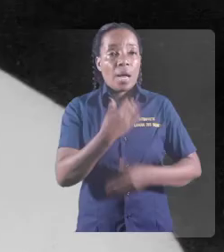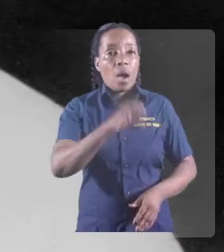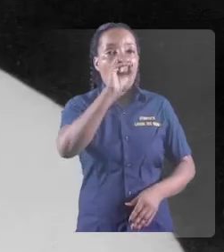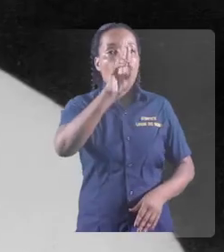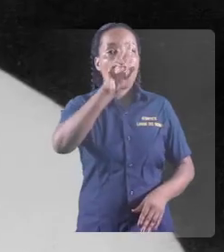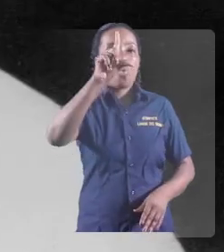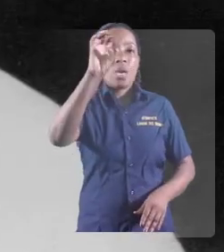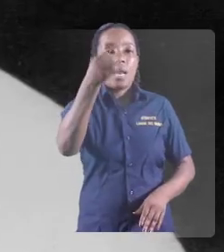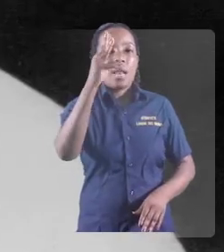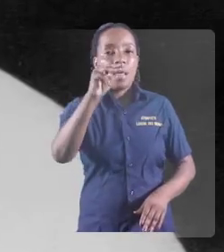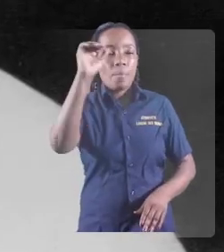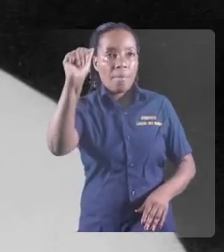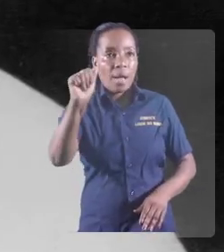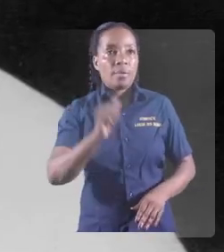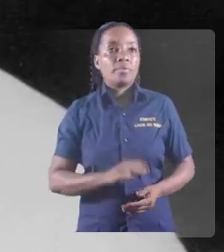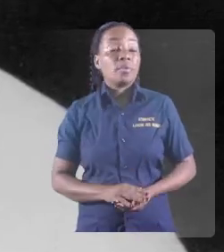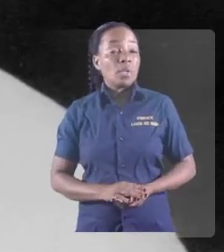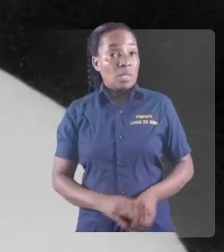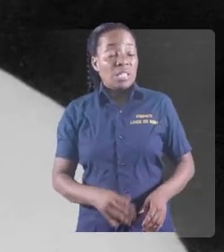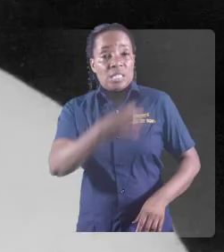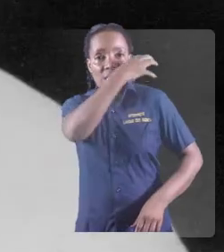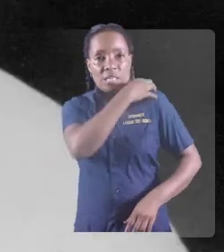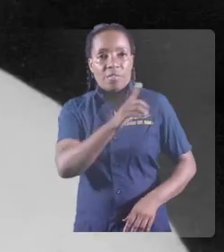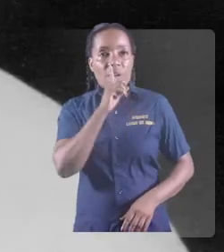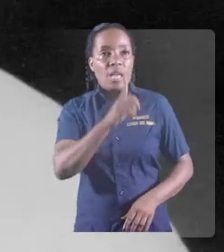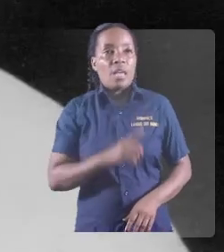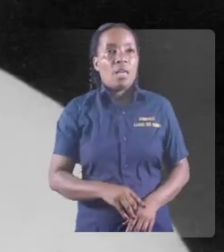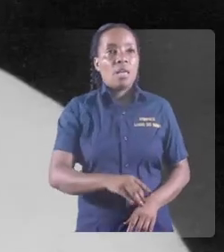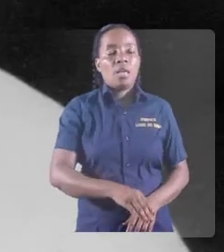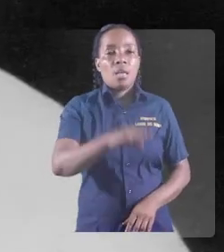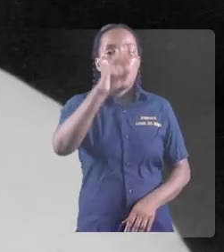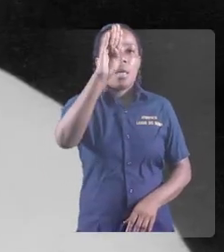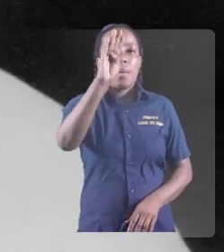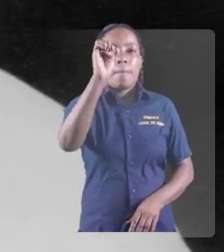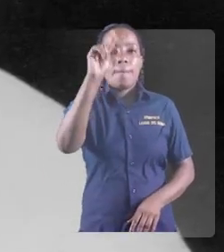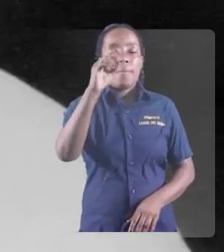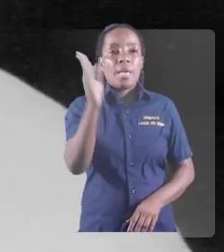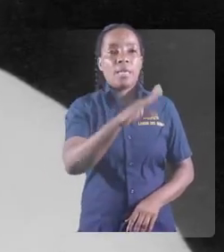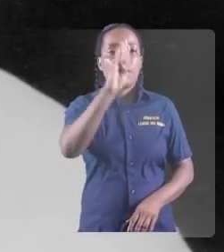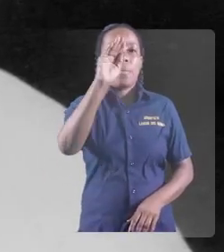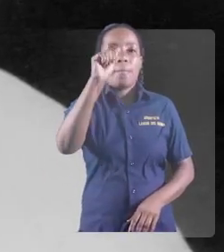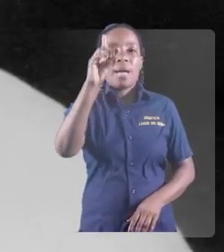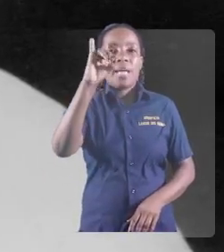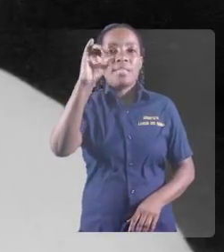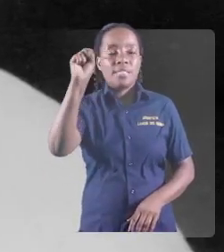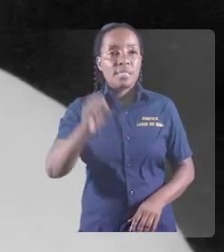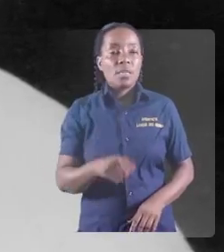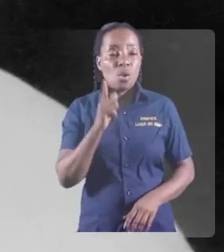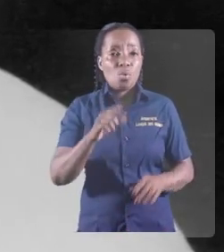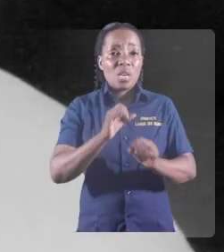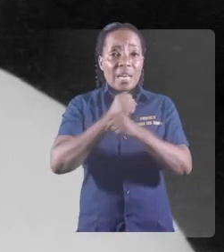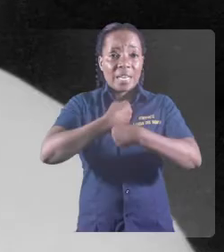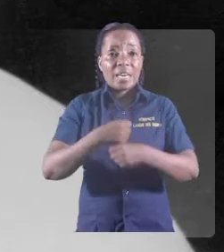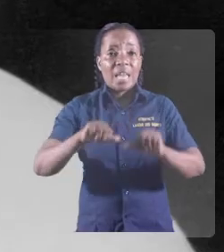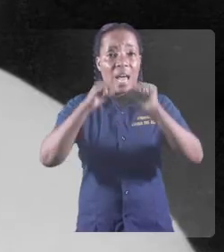est Abdelhamid Ben Badis. Il crée en 1931 le mouvement, l'association des